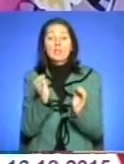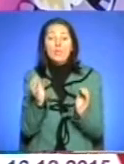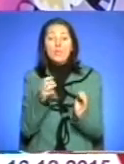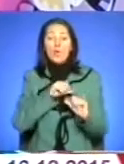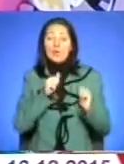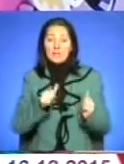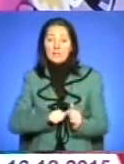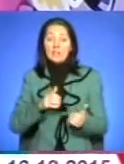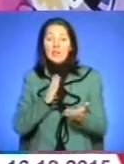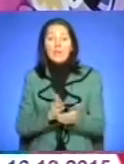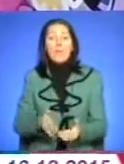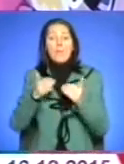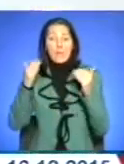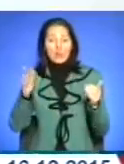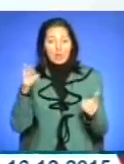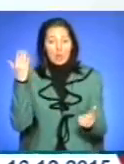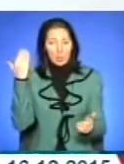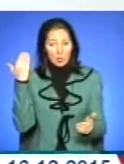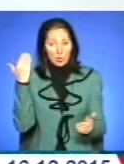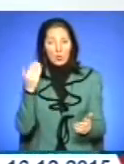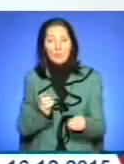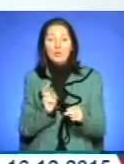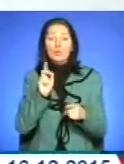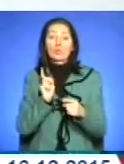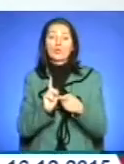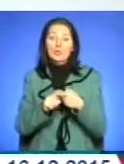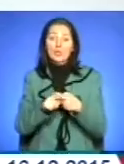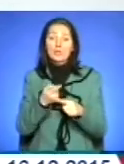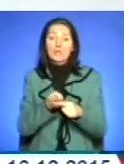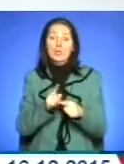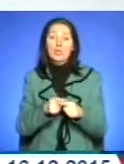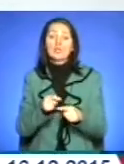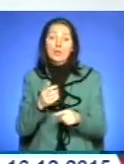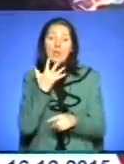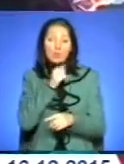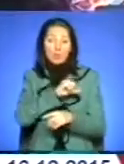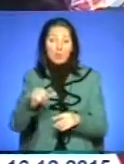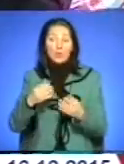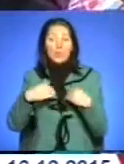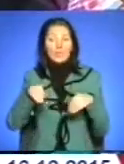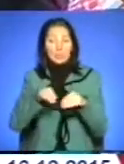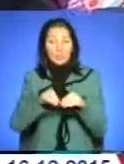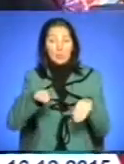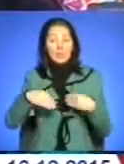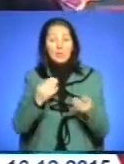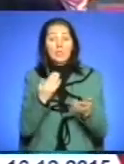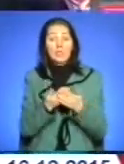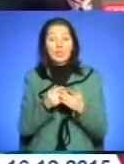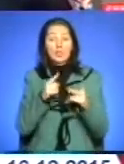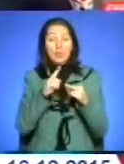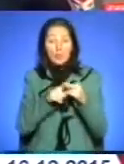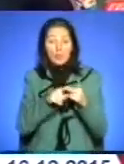стала масштабнішою, ніж торік. Долучилося більше сумівських родин із-за кордону. Передали близько 1500